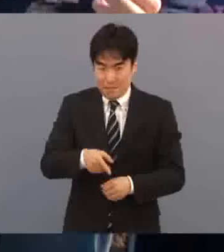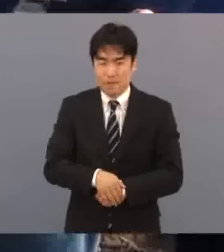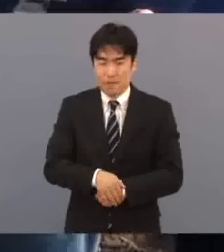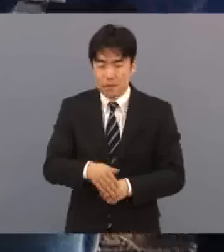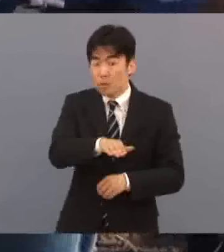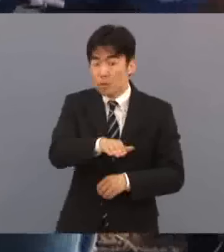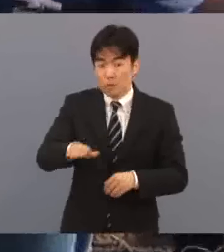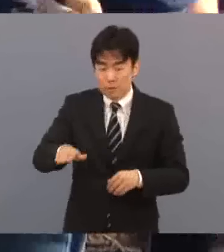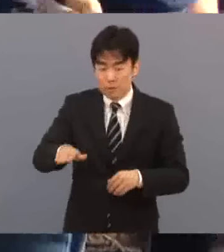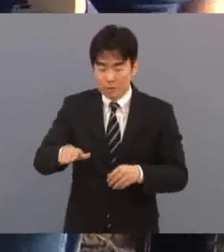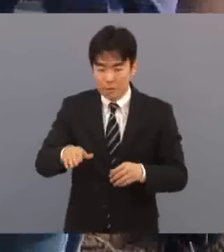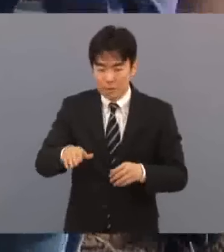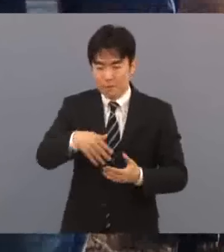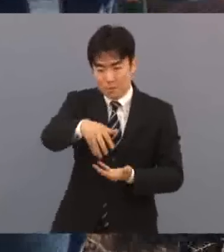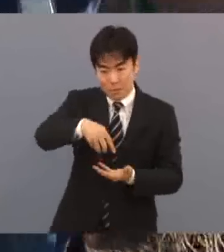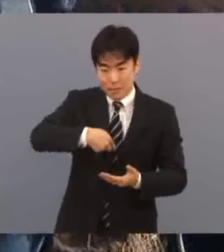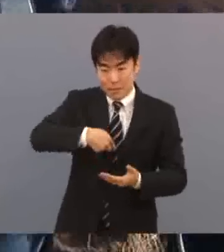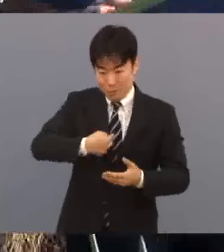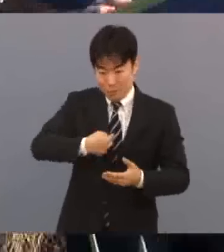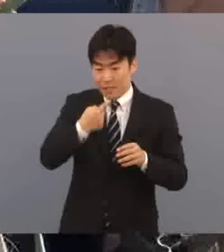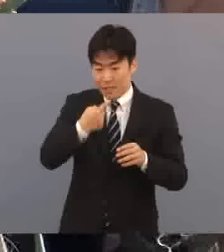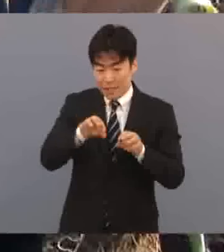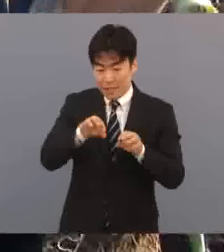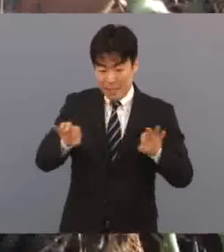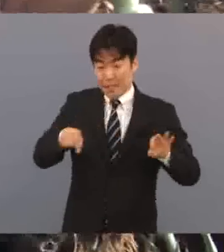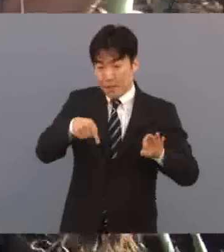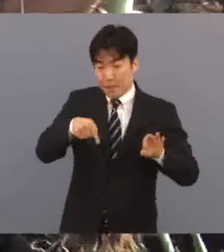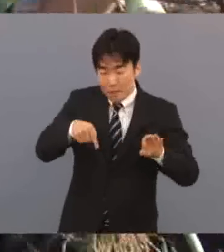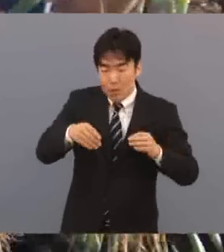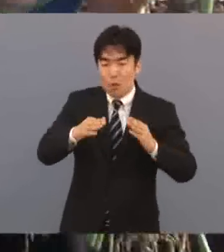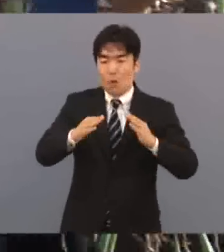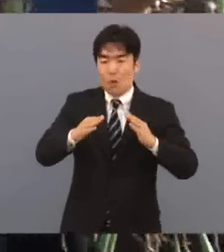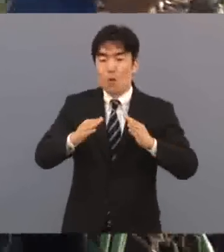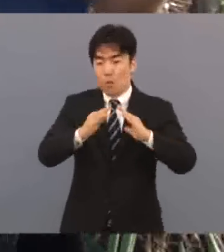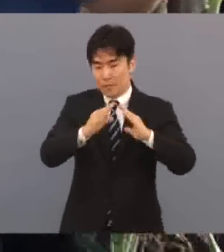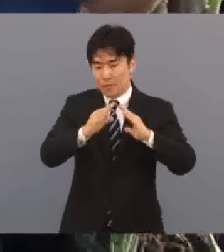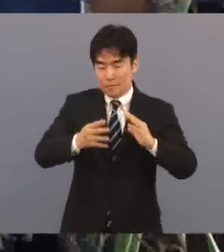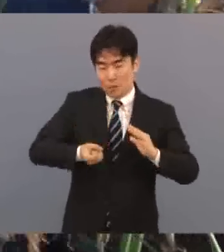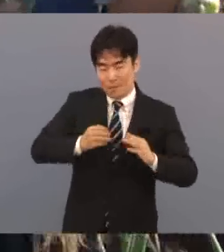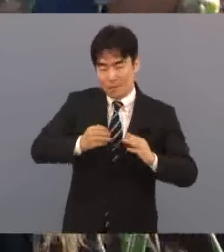子どもたちは収穫したネギをそれぞれ家庭に持ち帰りました。